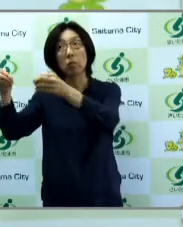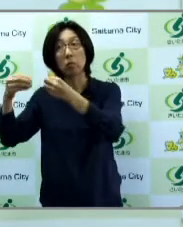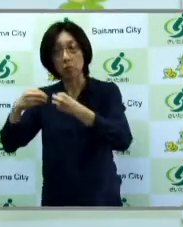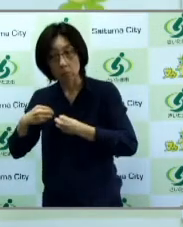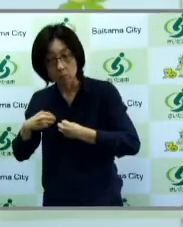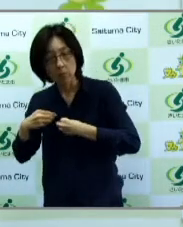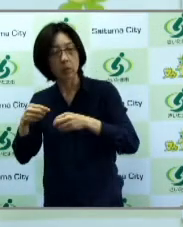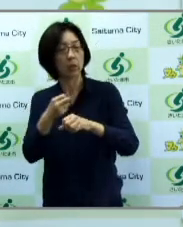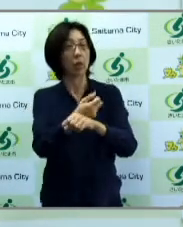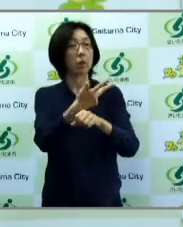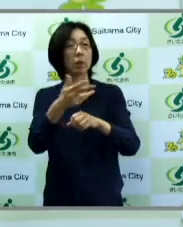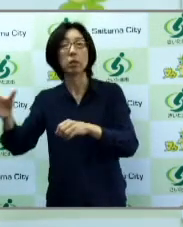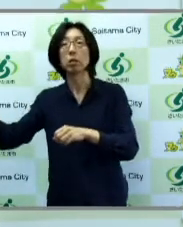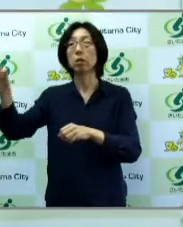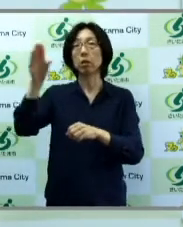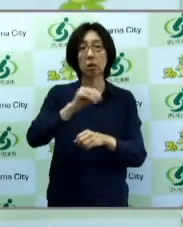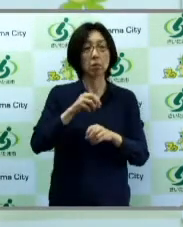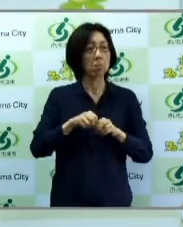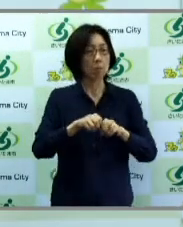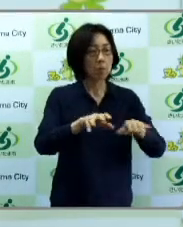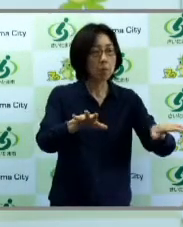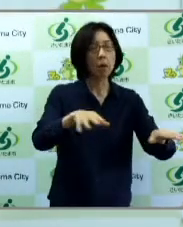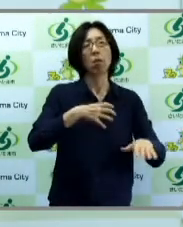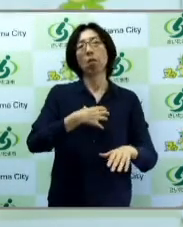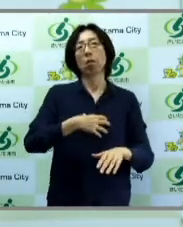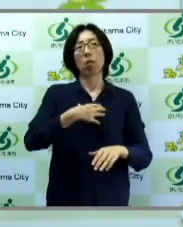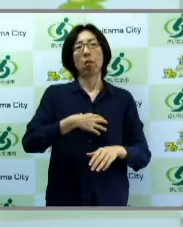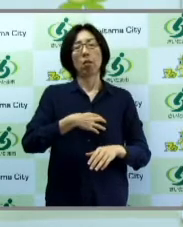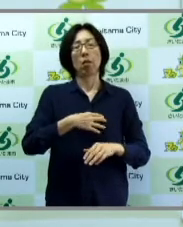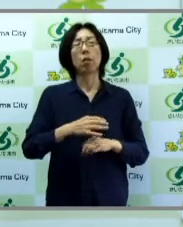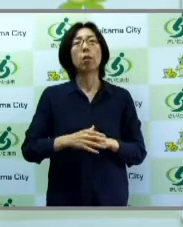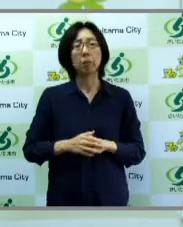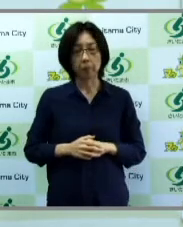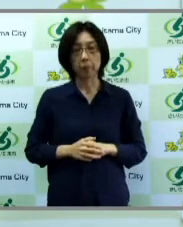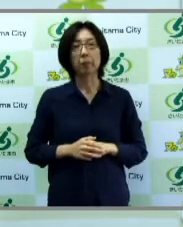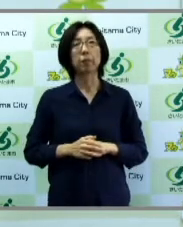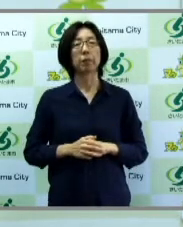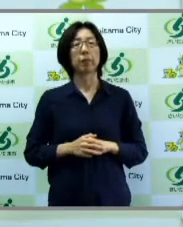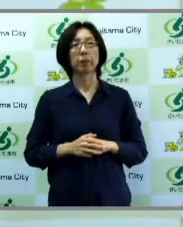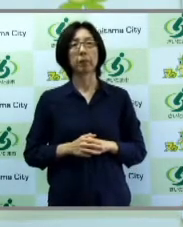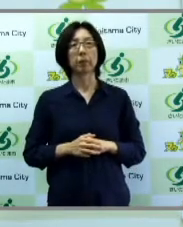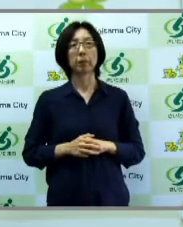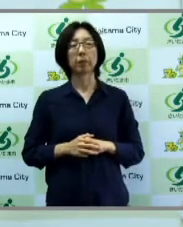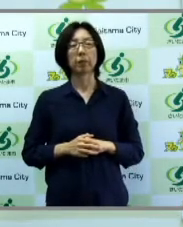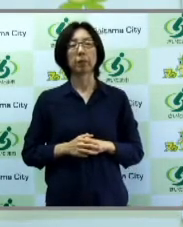に通勤通学をされている皆さんに、この